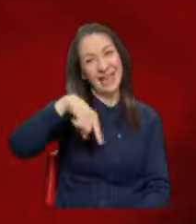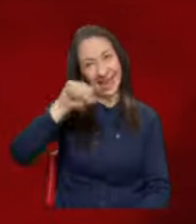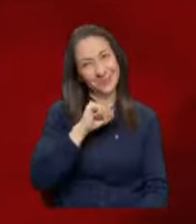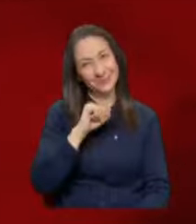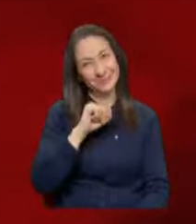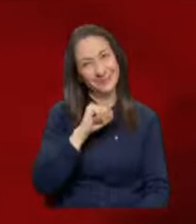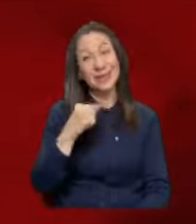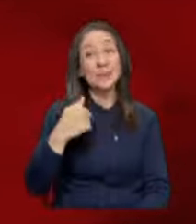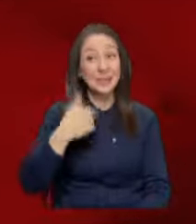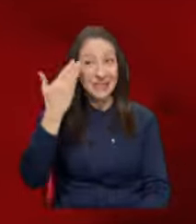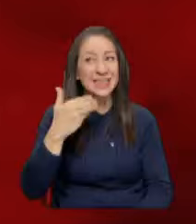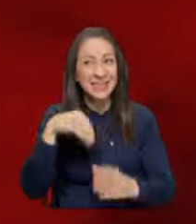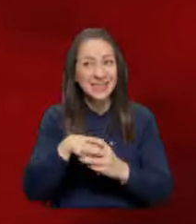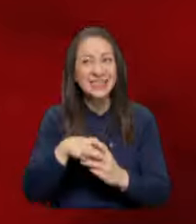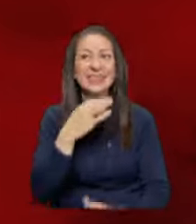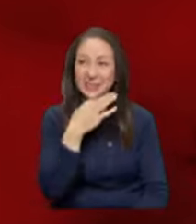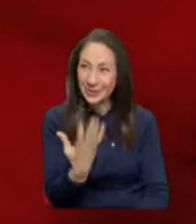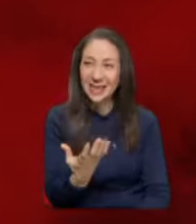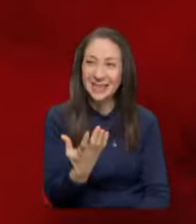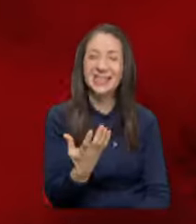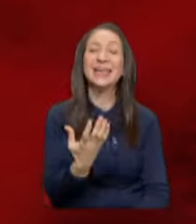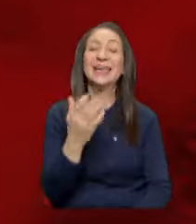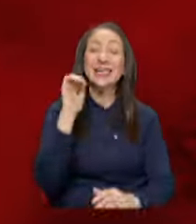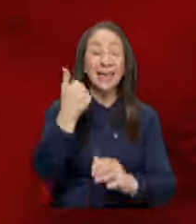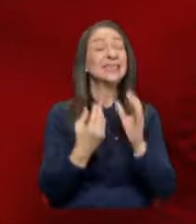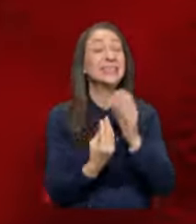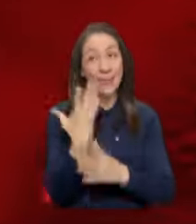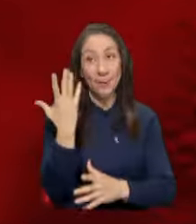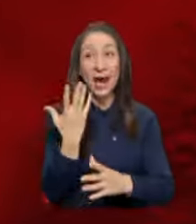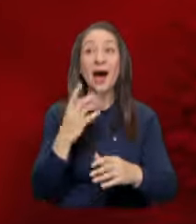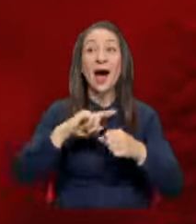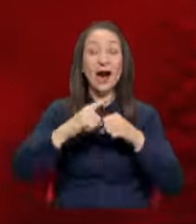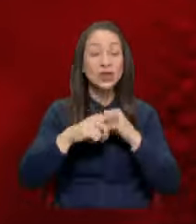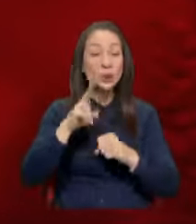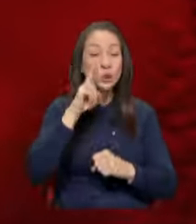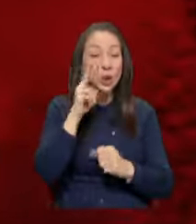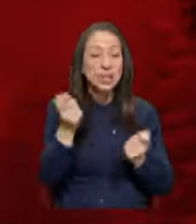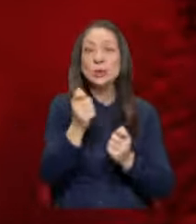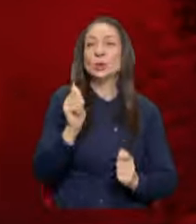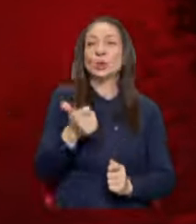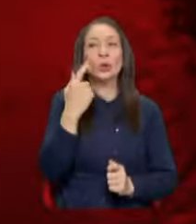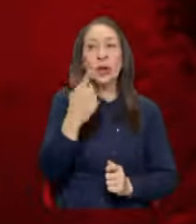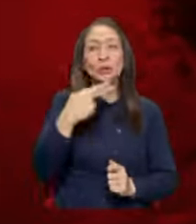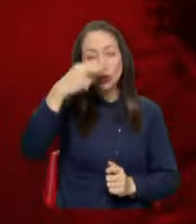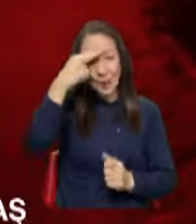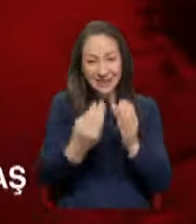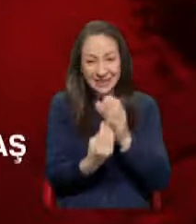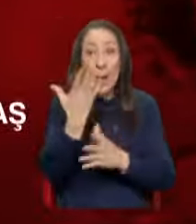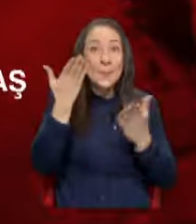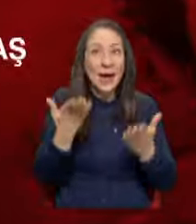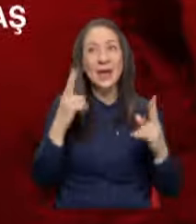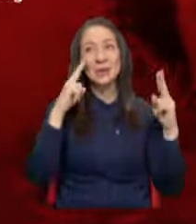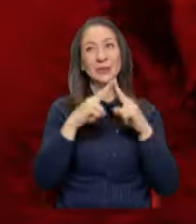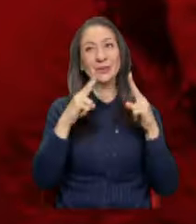sizlere bizi izlediğiniz için teşekkür ederiz Yarın sabah haftanın son iş gününde Cuma sabahında